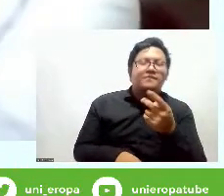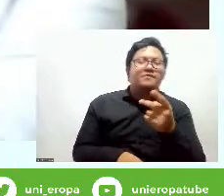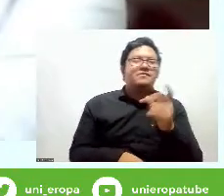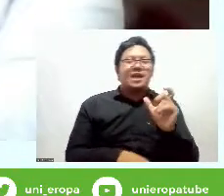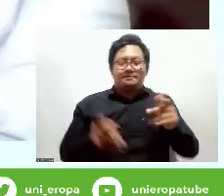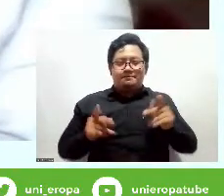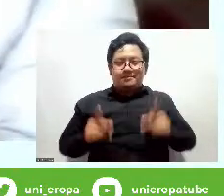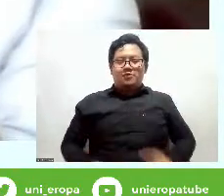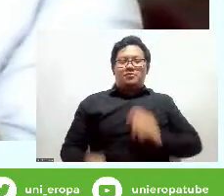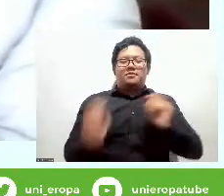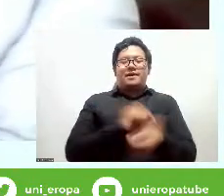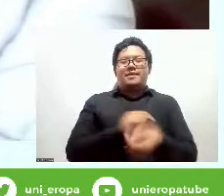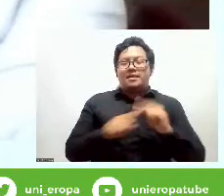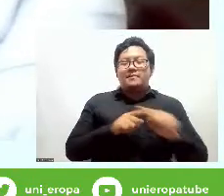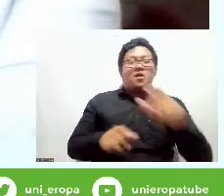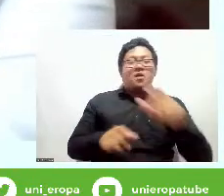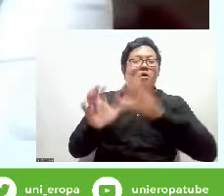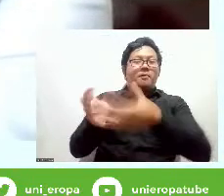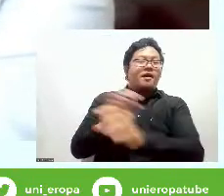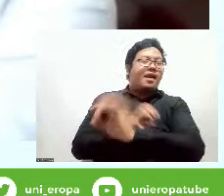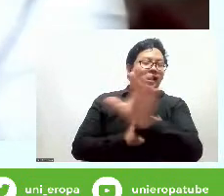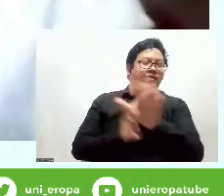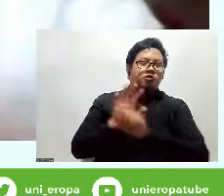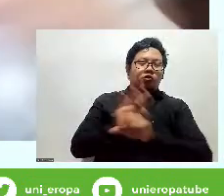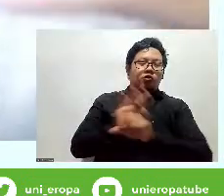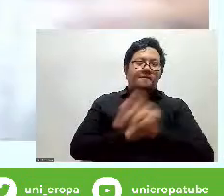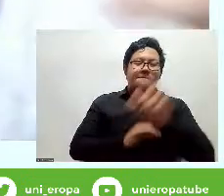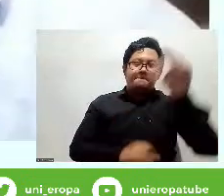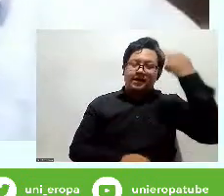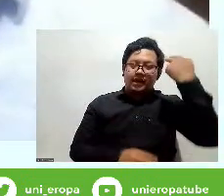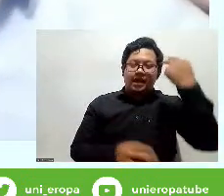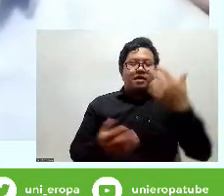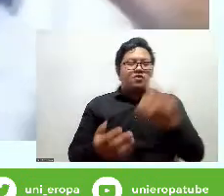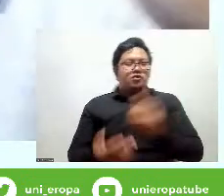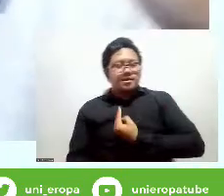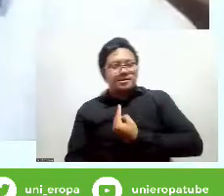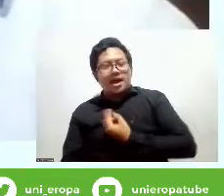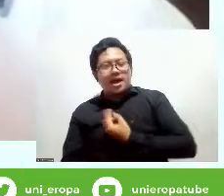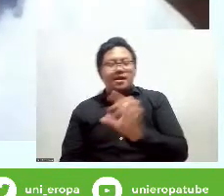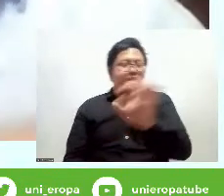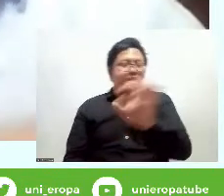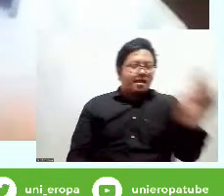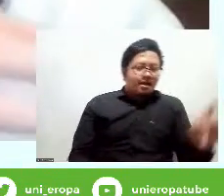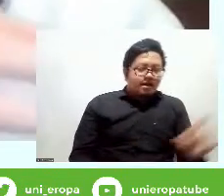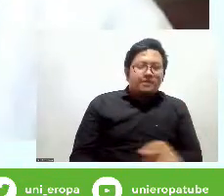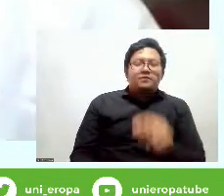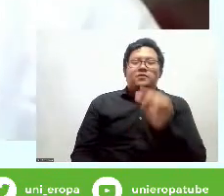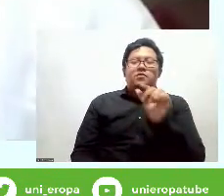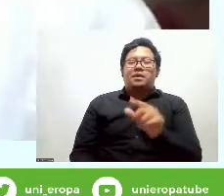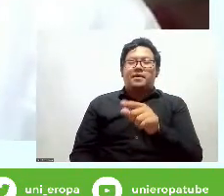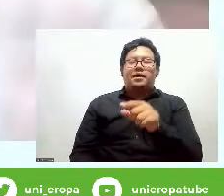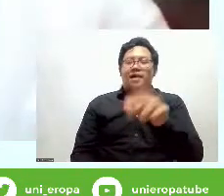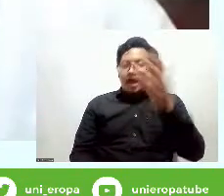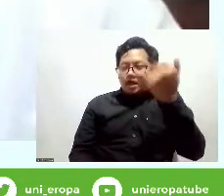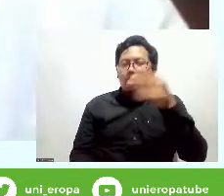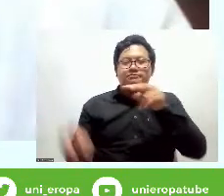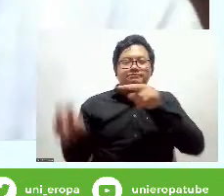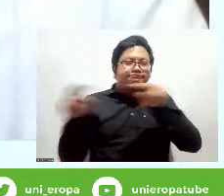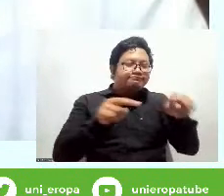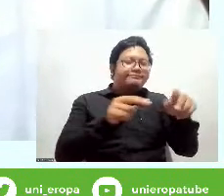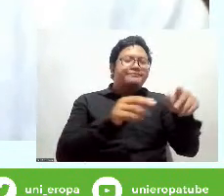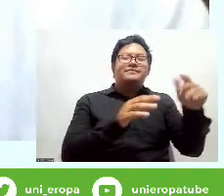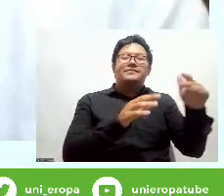lain pemerintah kelompok swasta dan segala macem untuk kemudian juga lebih memberikan perhatian kepada kelompok melayani pernah